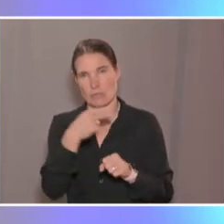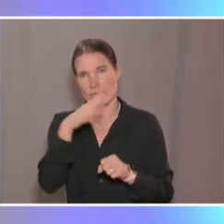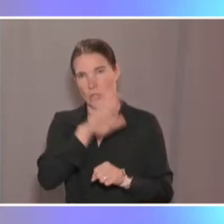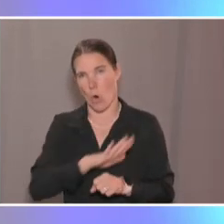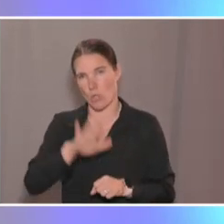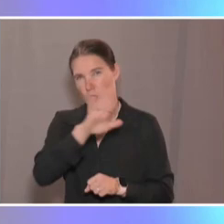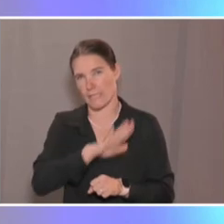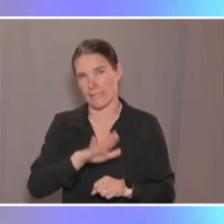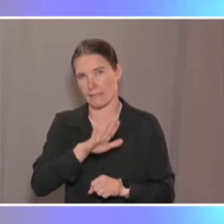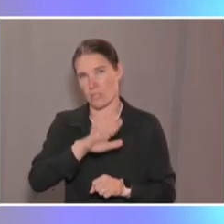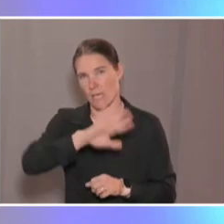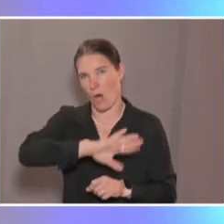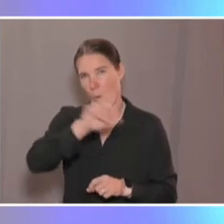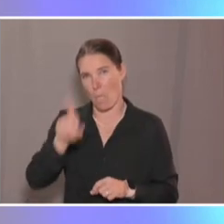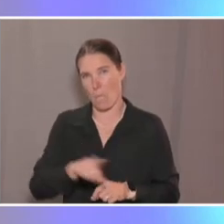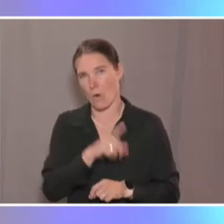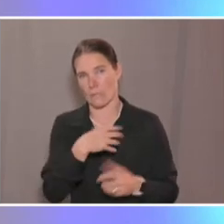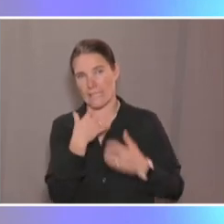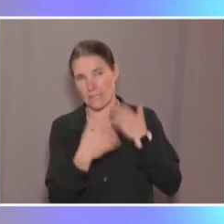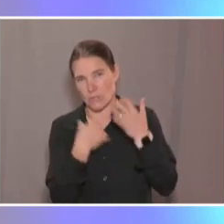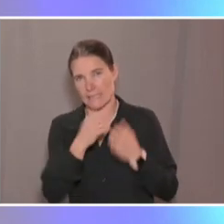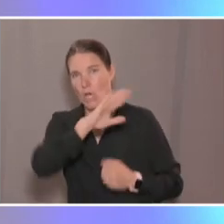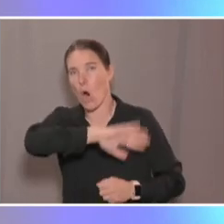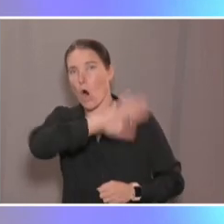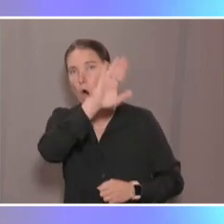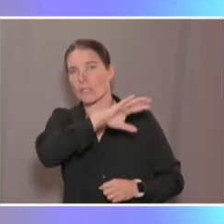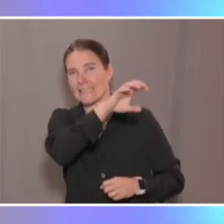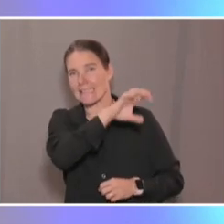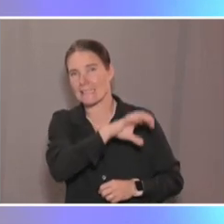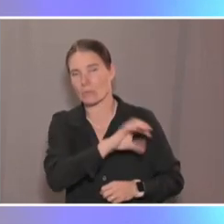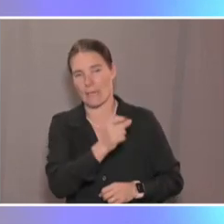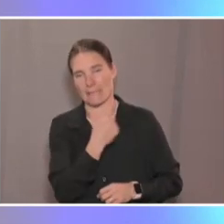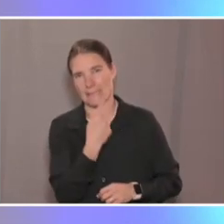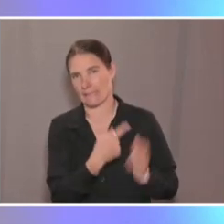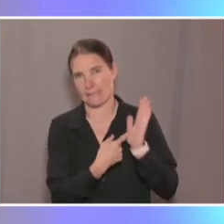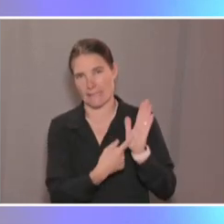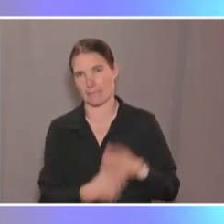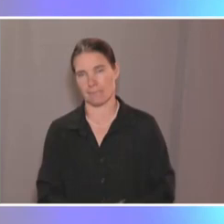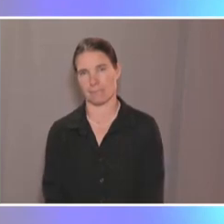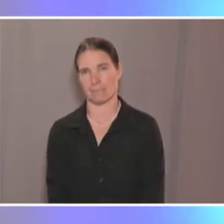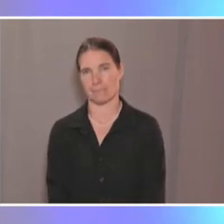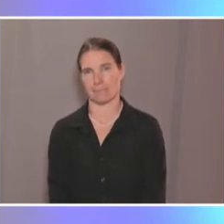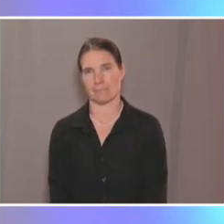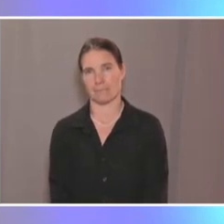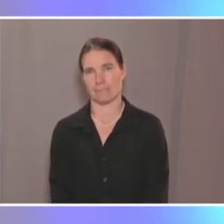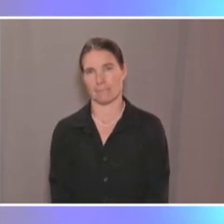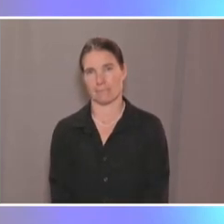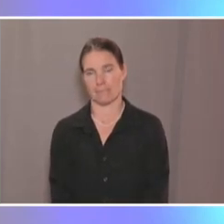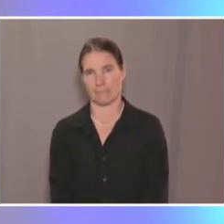ostdeutsche Volksraum oder Geschichte der Ostsiedlung können wir nichts sagen, jedoch ein Spannungsfeld